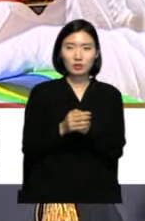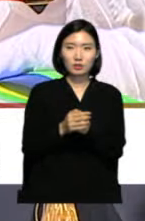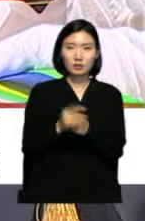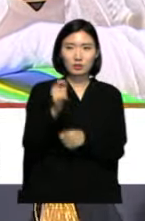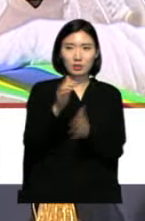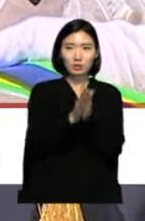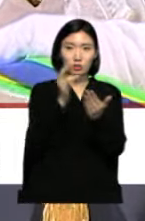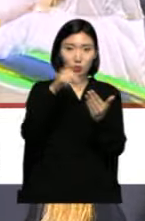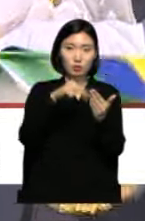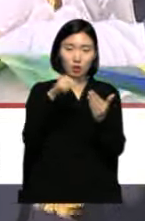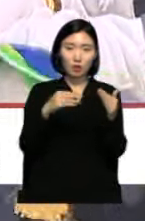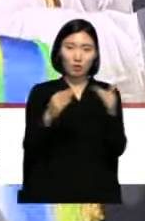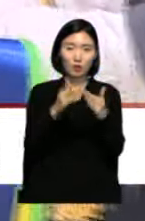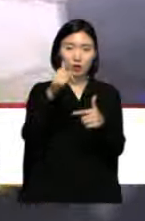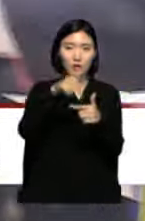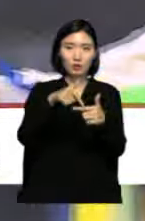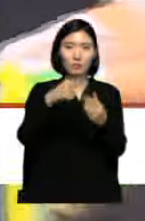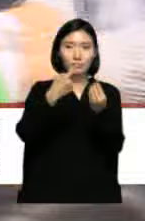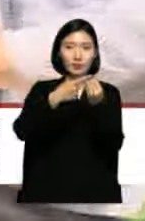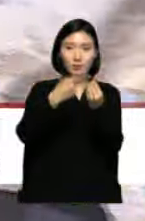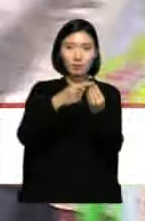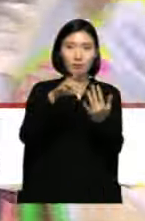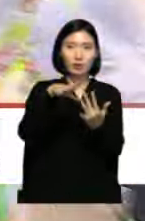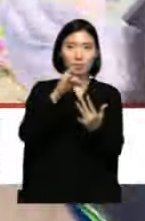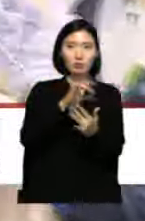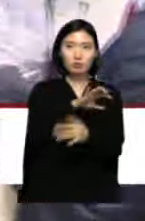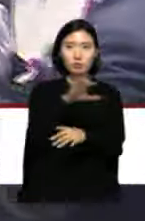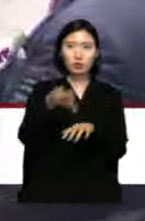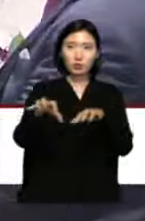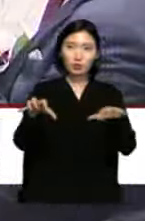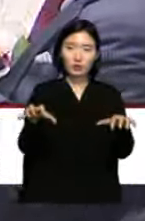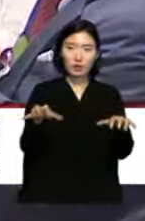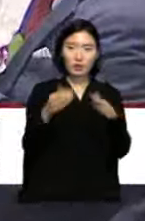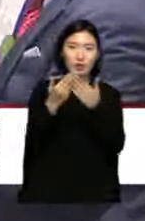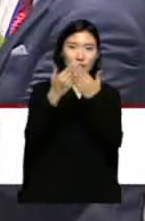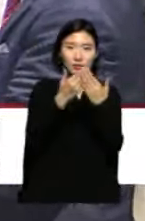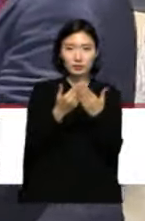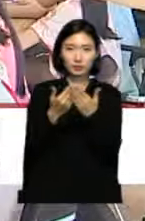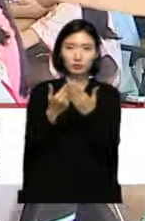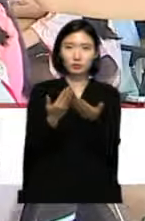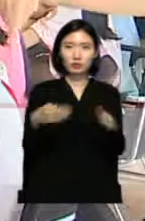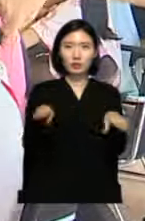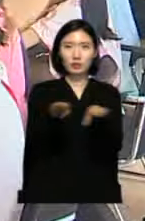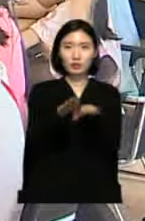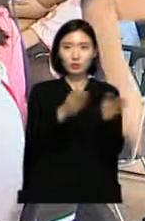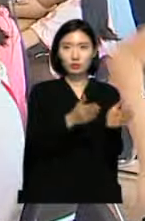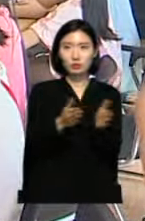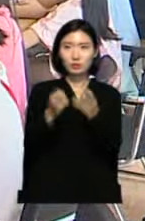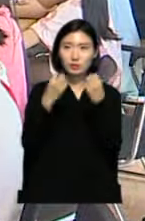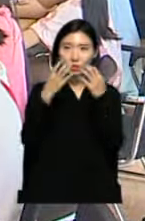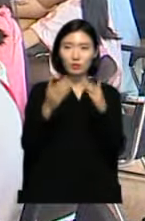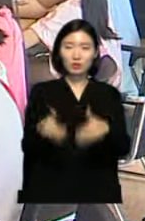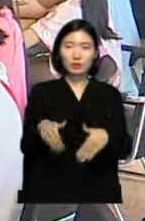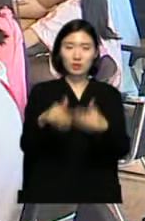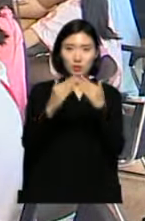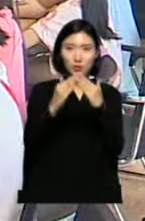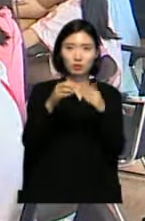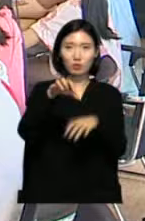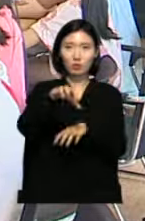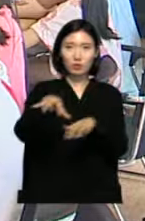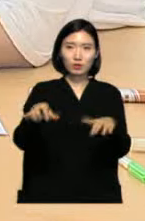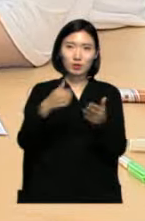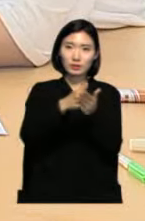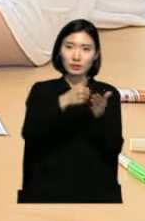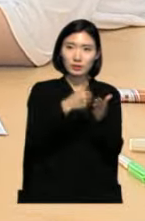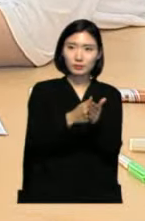작은 도서관과 강남구 1호로 선정된 우리 동네 학습관이 마련됐습니다. 새롭게 생긴 공간에선